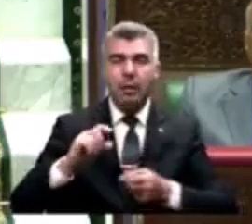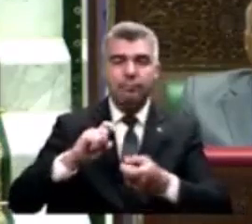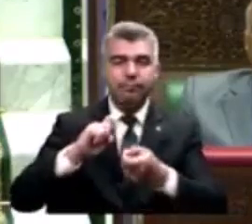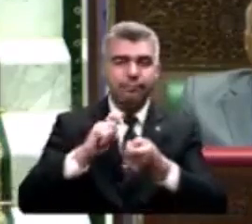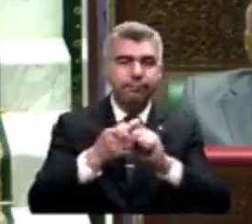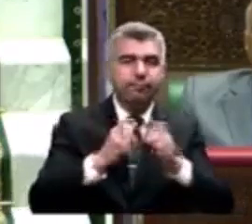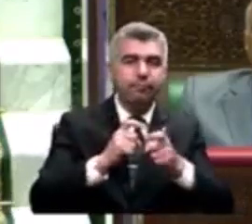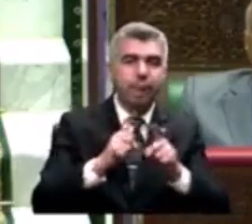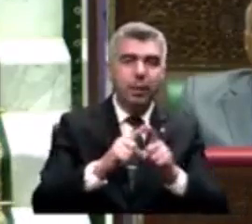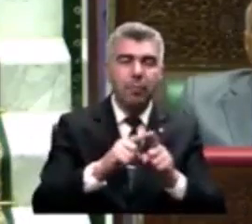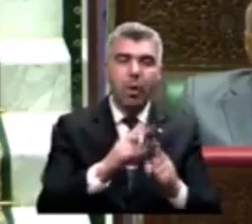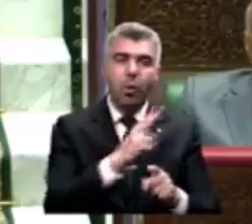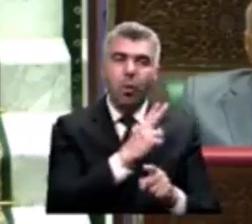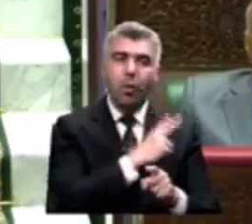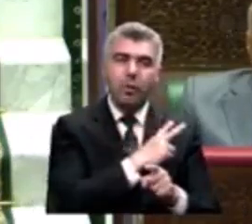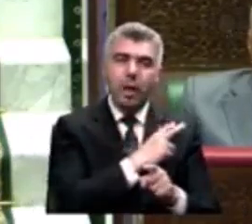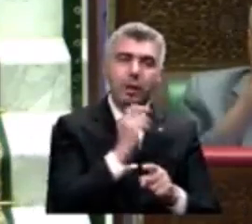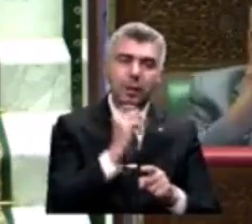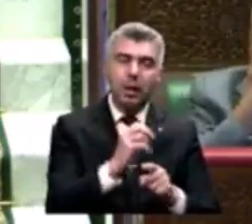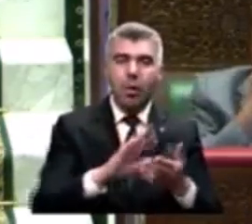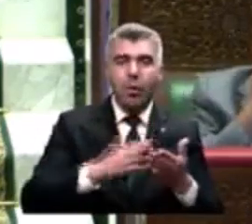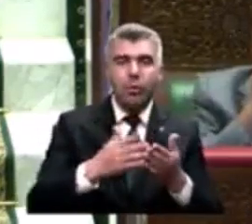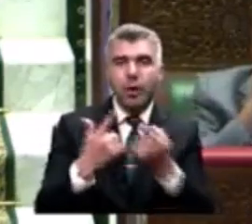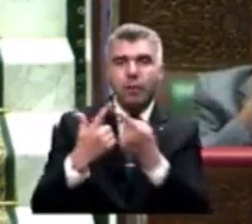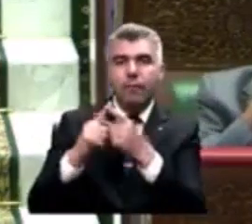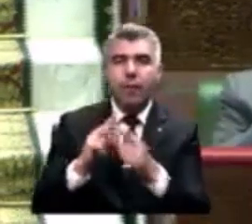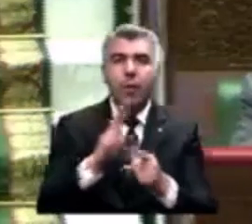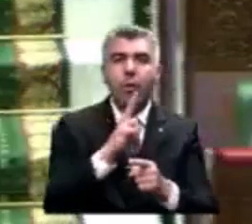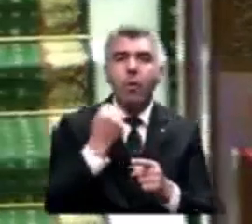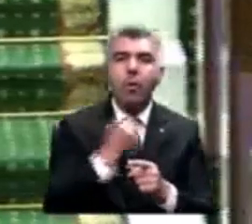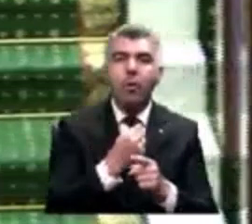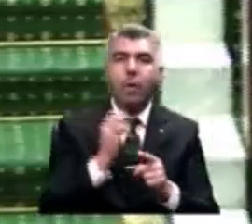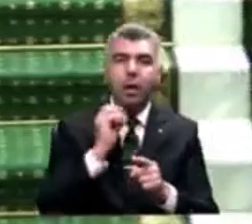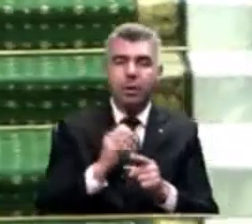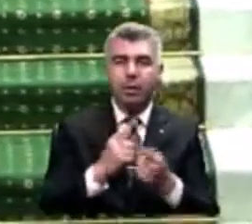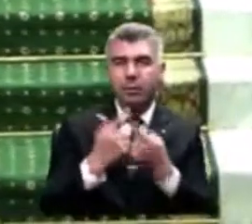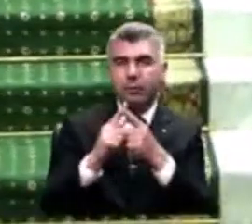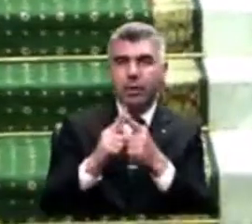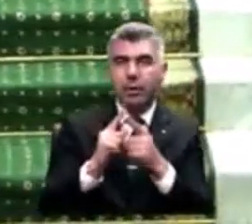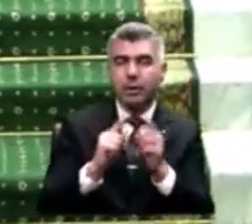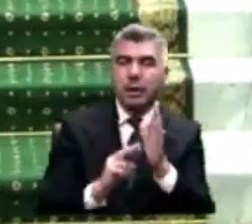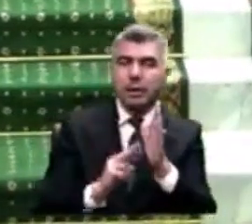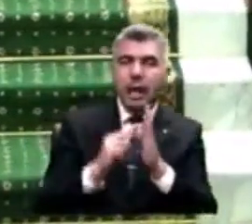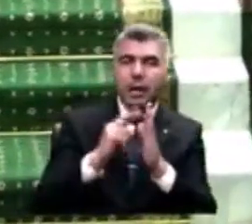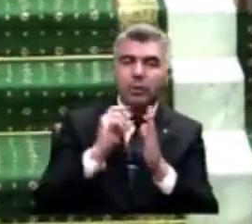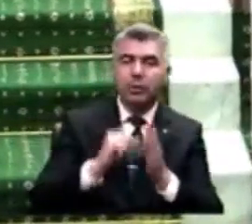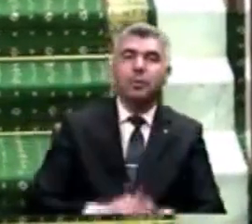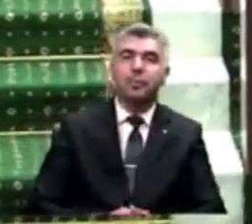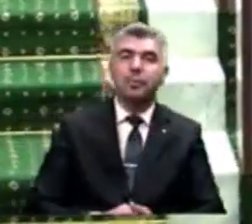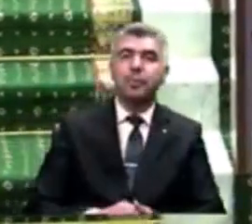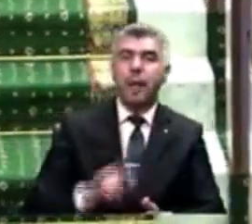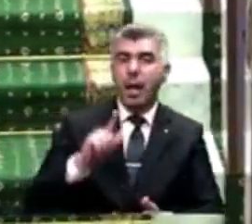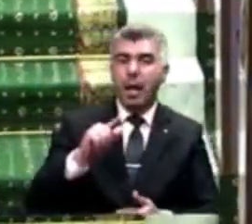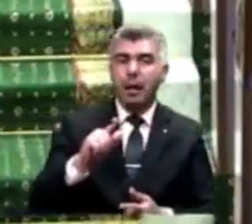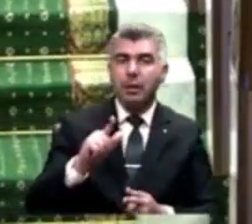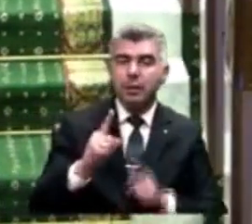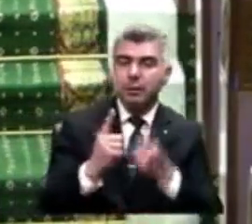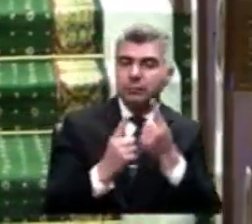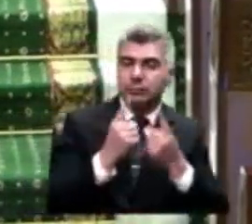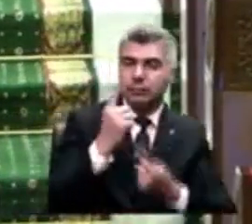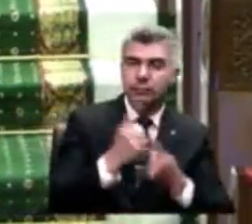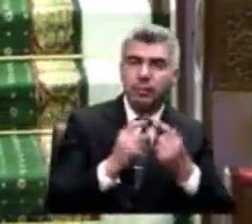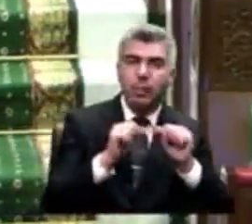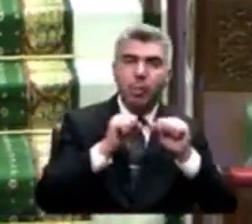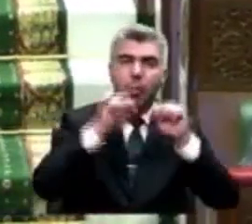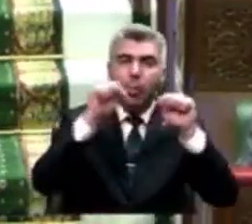بين أساتذة التعليم بالقطاع العام بمختلف أطيافهم من نقابية ودرجاتهم الإدارية، والذي يعرف نوعا من التصعيد بحيث يعرف